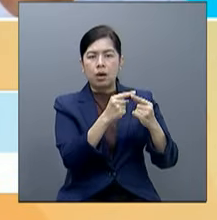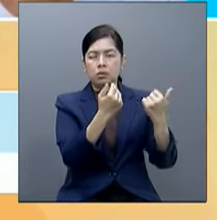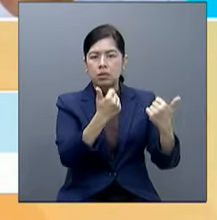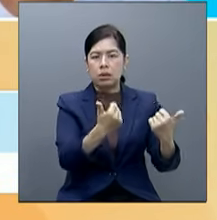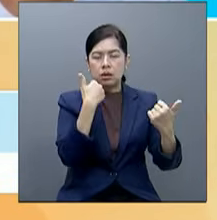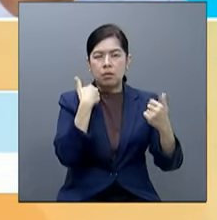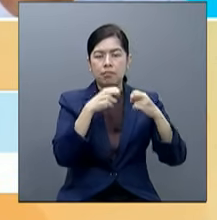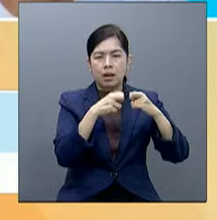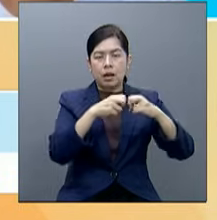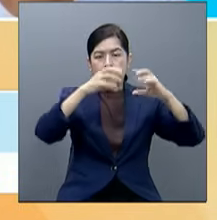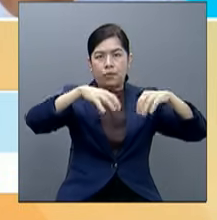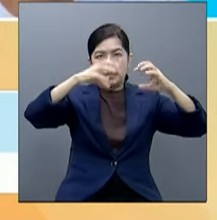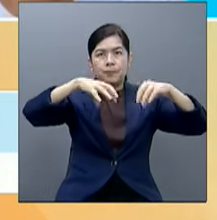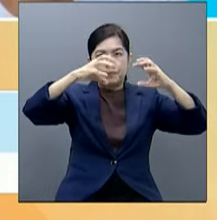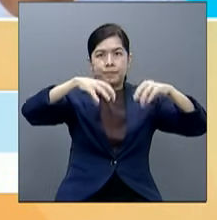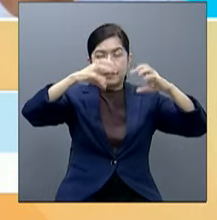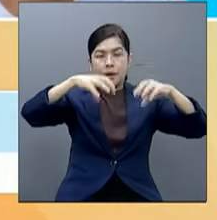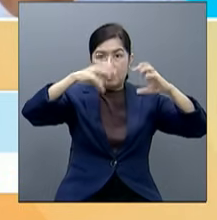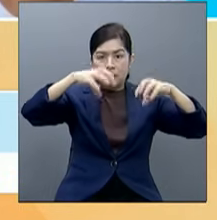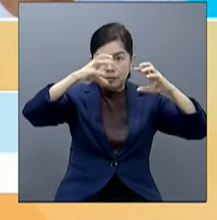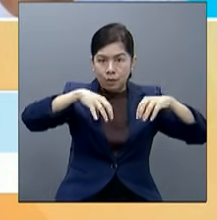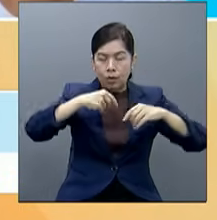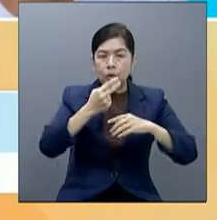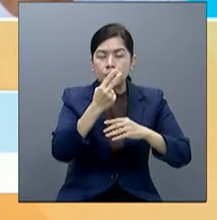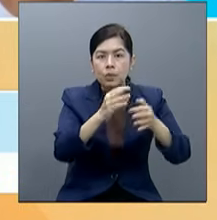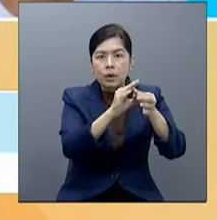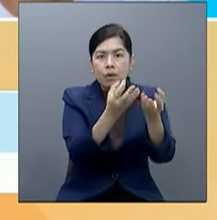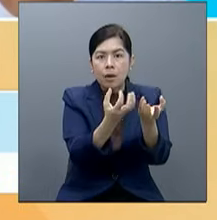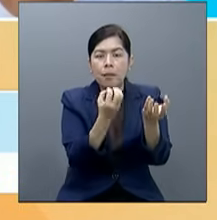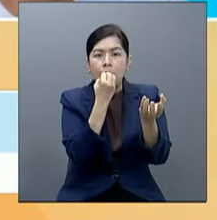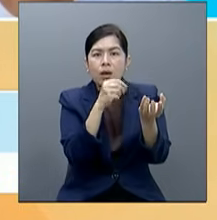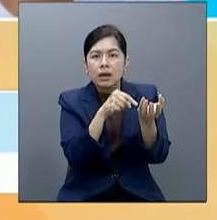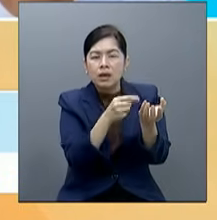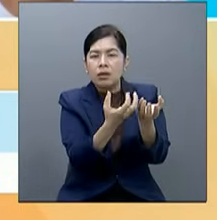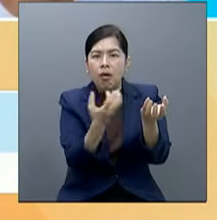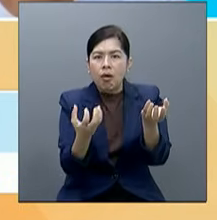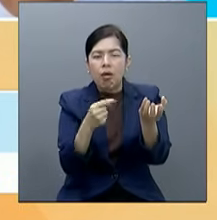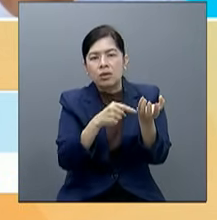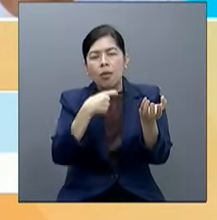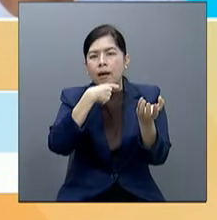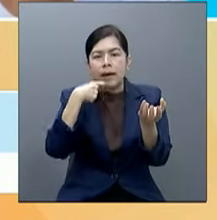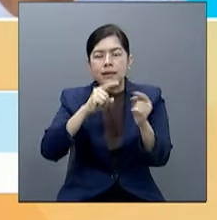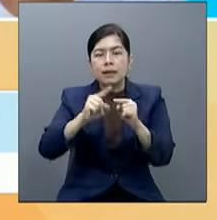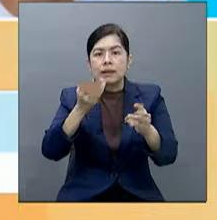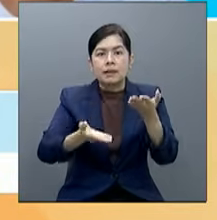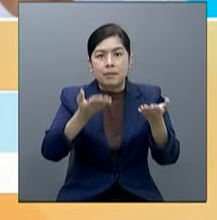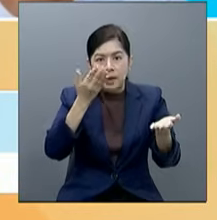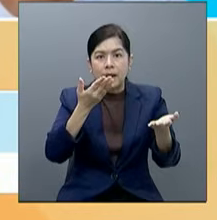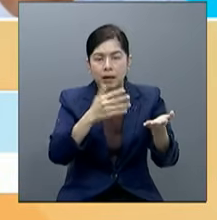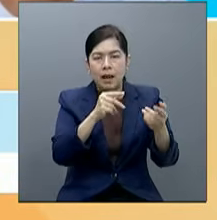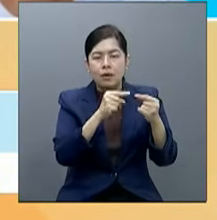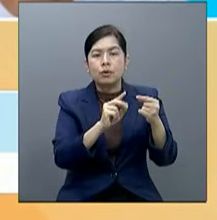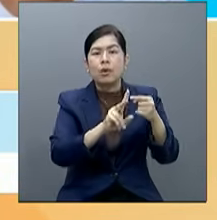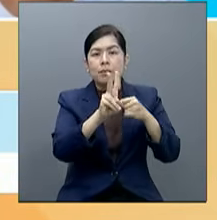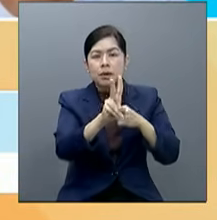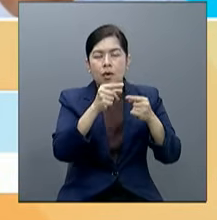ออันดับแรกคือเราต้องดูในเรื่องของอาหารเสบียงแห้งแล้วก็อันดับที่สองเราน่าจะเปิดทางเข้าหมู่บ้านก่อนอันดับที่ส